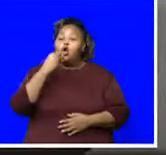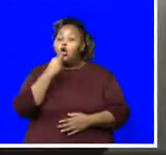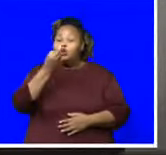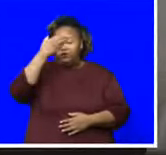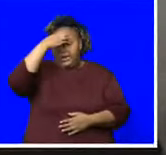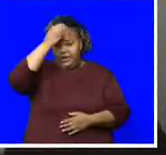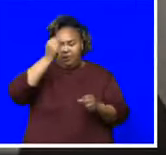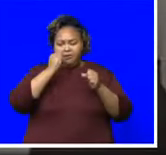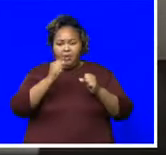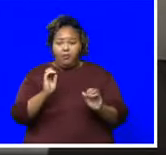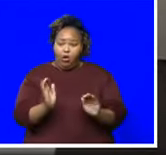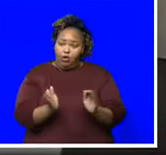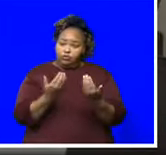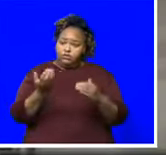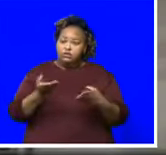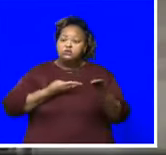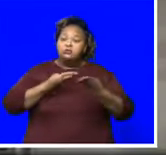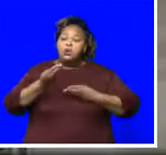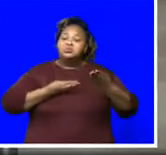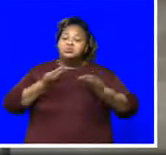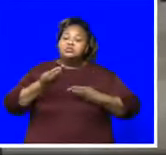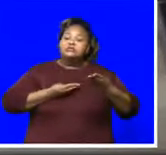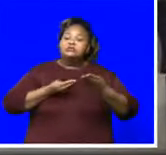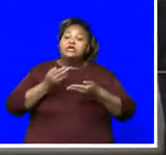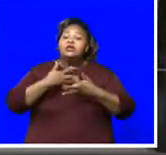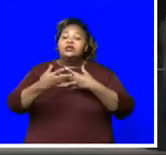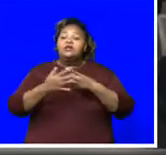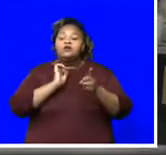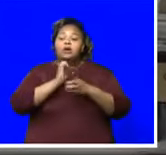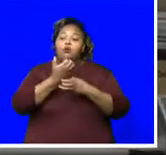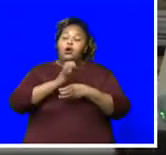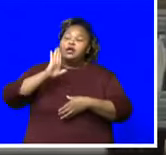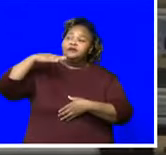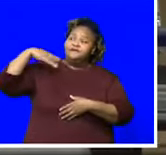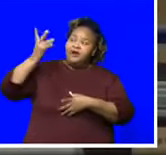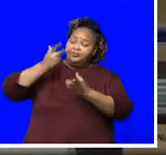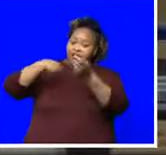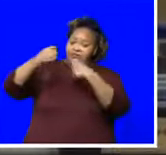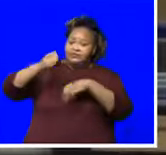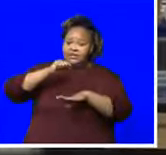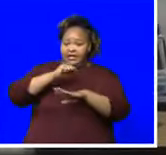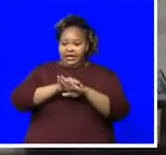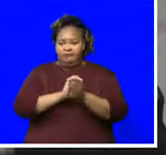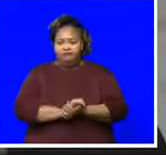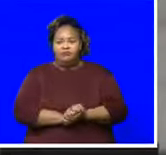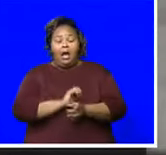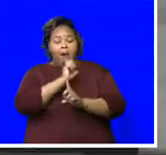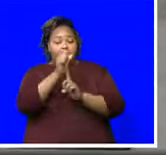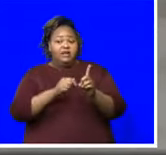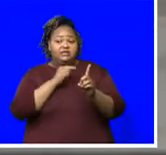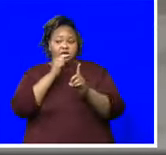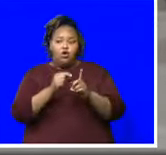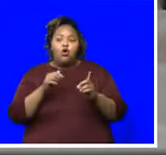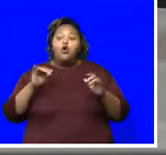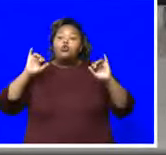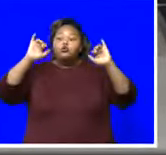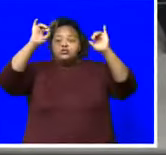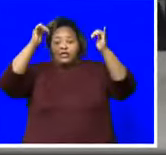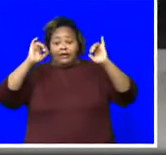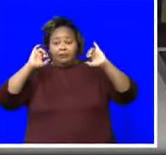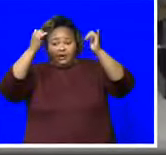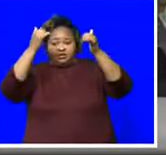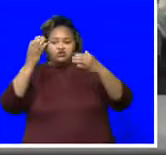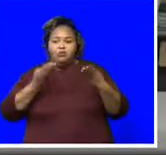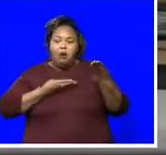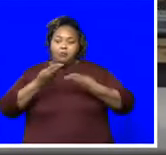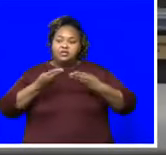emabhizinisi athengise ngephandle kwakuleli. Imvuna ivete loku emcimbini wekuhlomelisa emabhizinisi